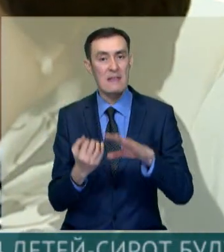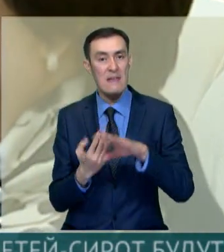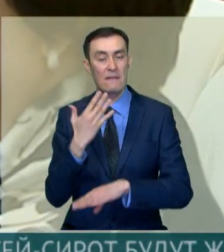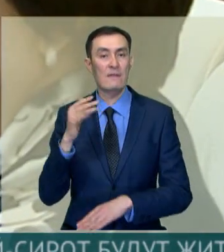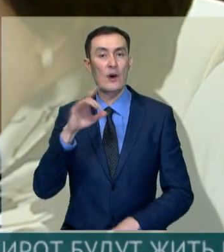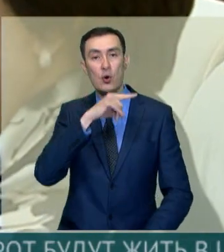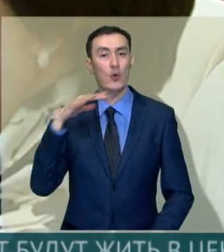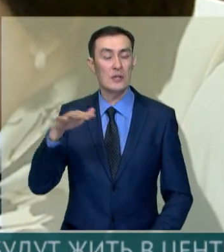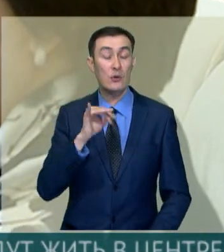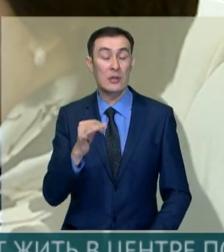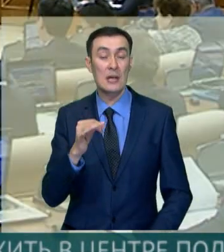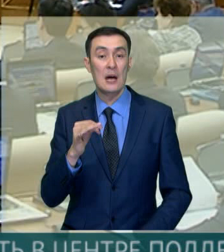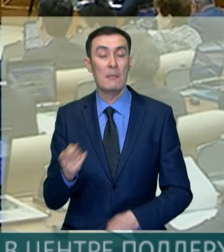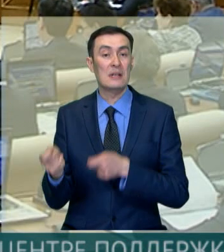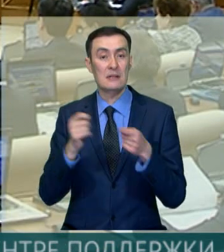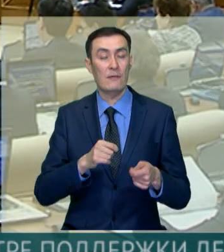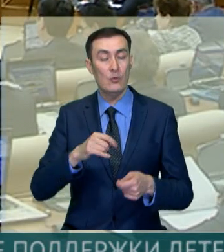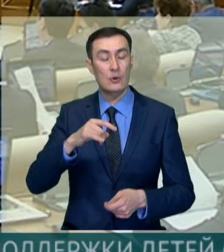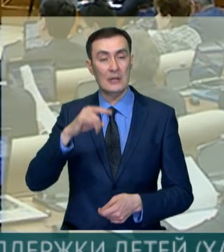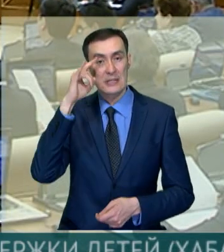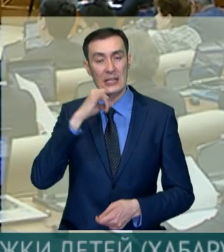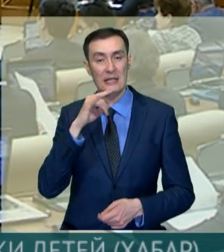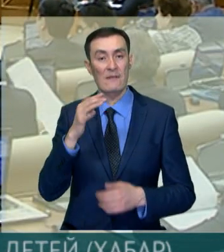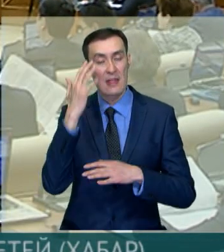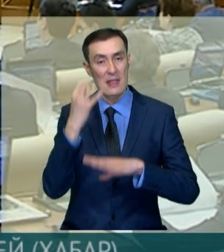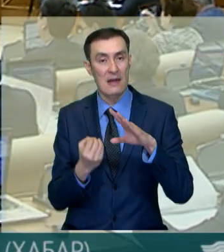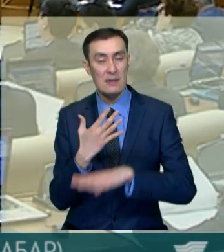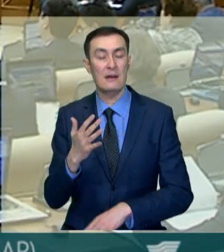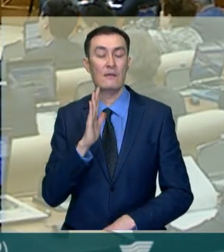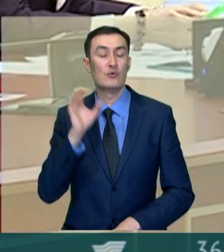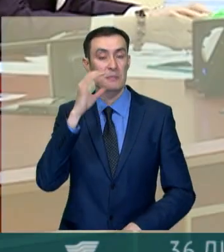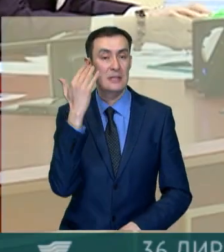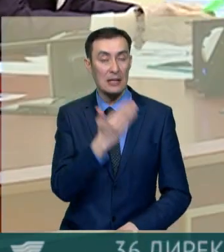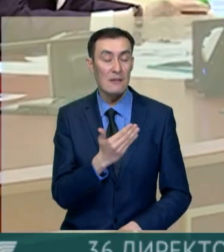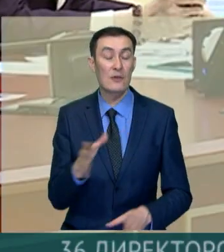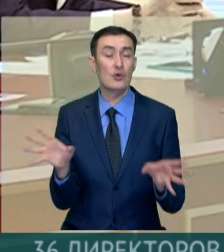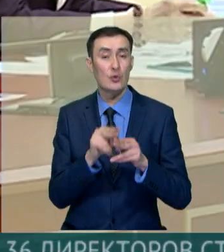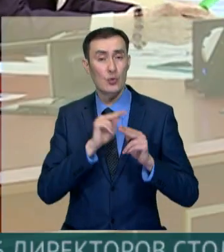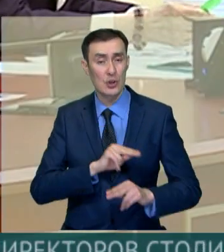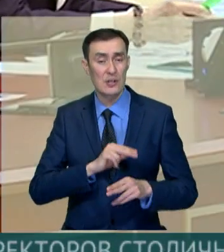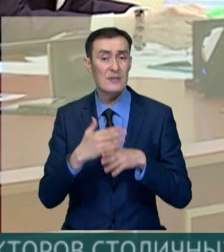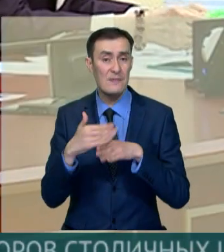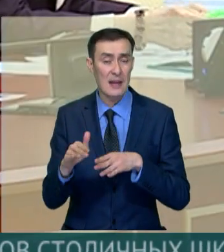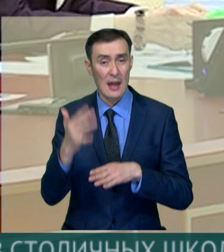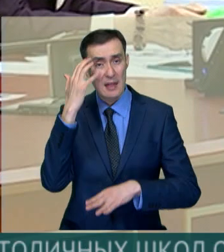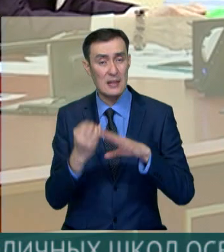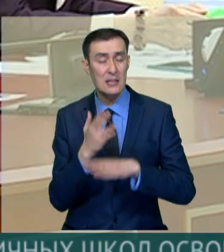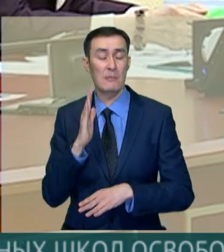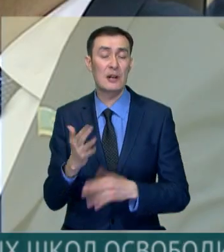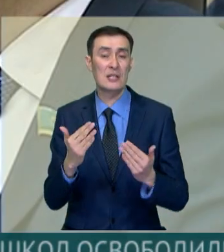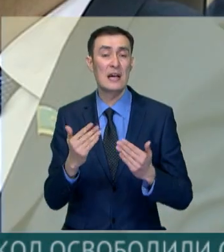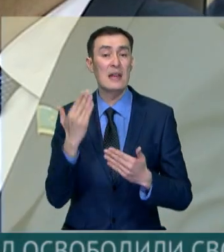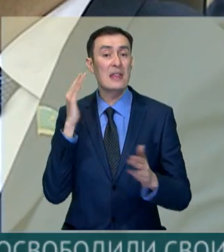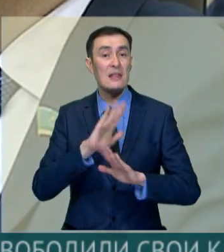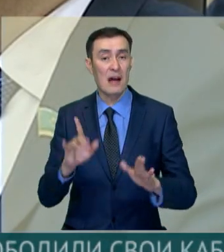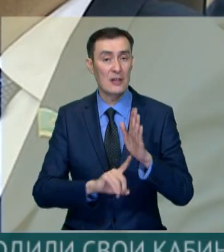и, собственно, поставку казахстанских нефтепродуктов в Узбекистан. Вообще, сотрудничать в энергетической сфере страны начали